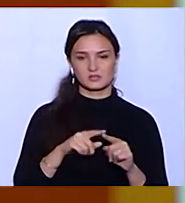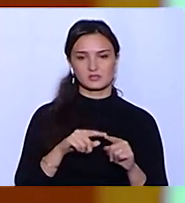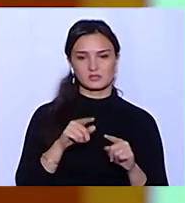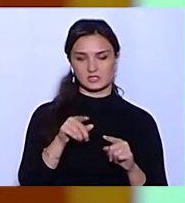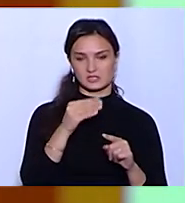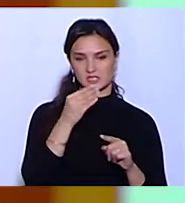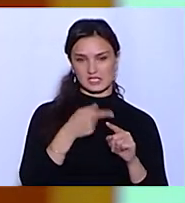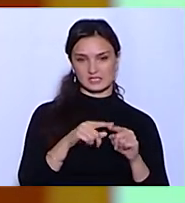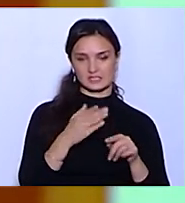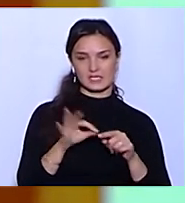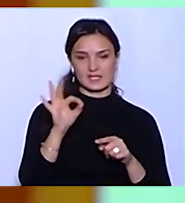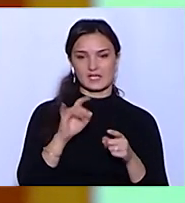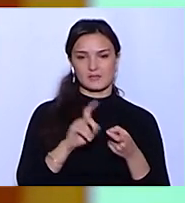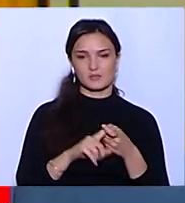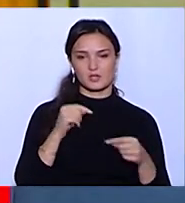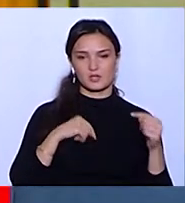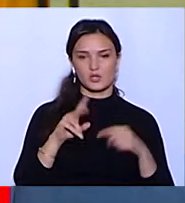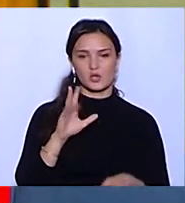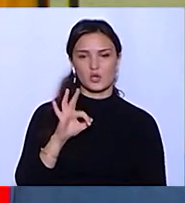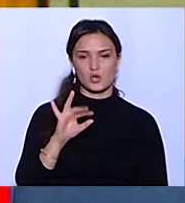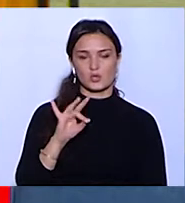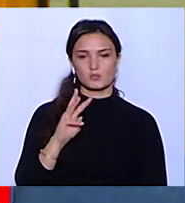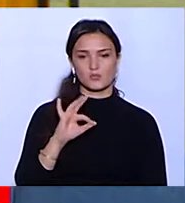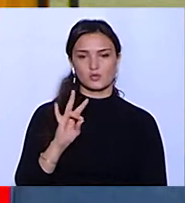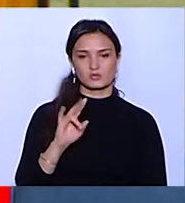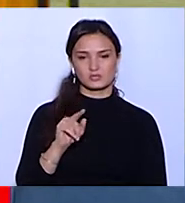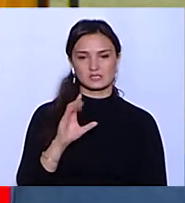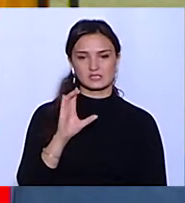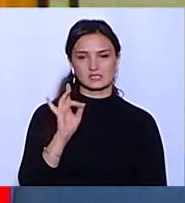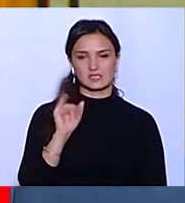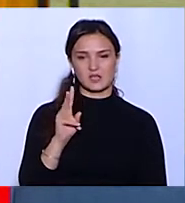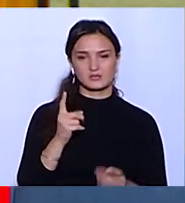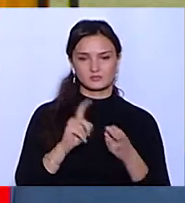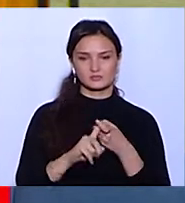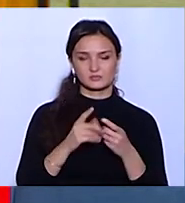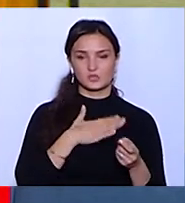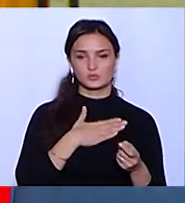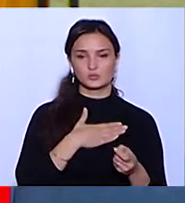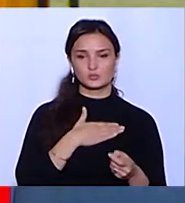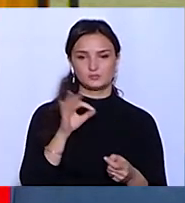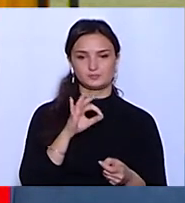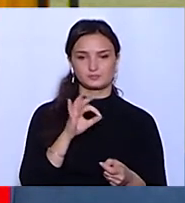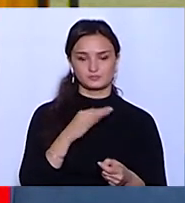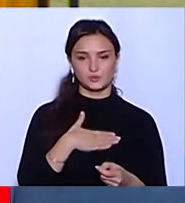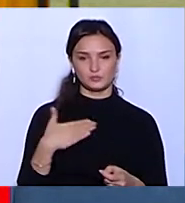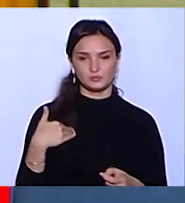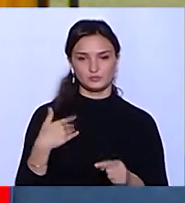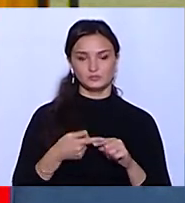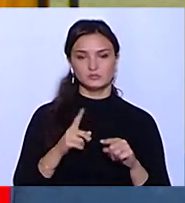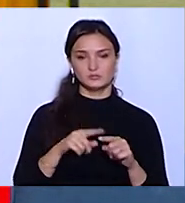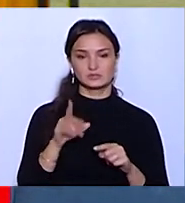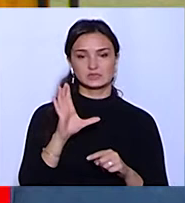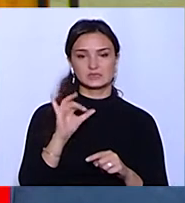და განსაკუთრებით ეს ეხება ჰორმონულად აქტიურ სიმსივნურ პროცესებს და განსაკუთრებით ეს ეხება ძუძუს კიბოს. ისევე როგორც